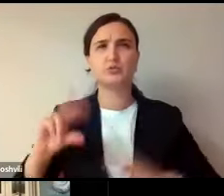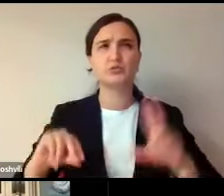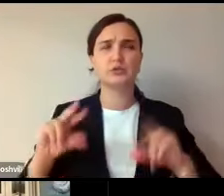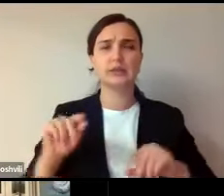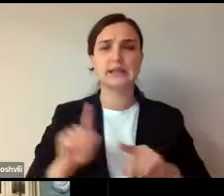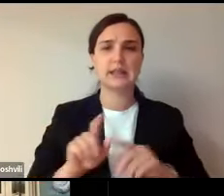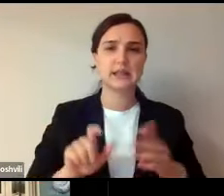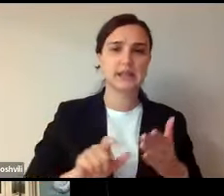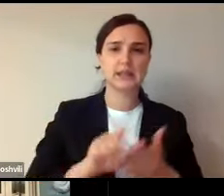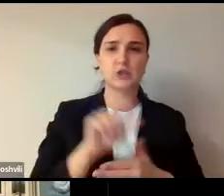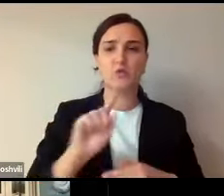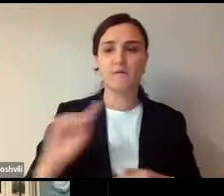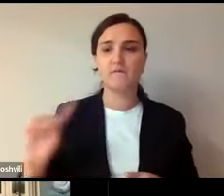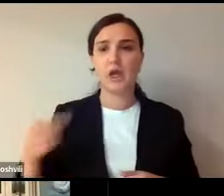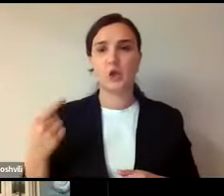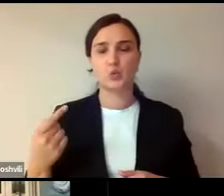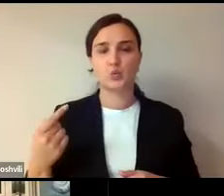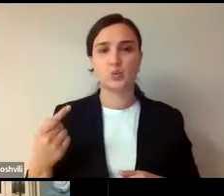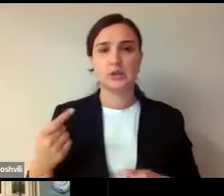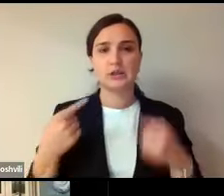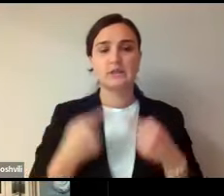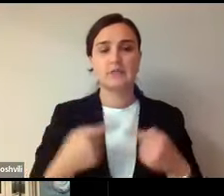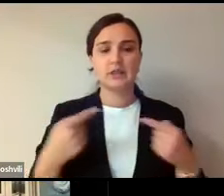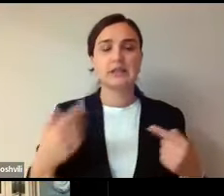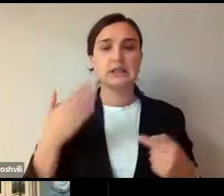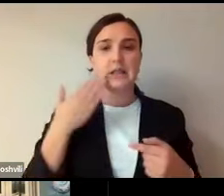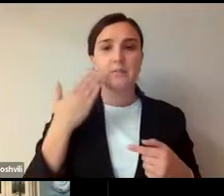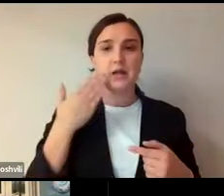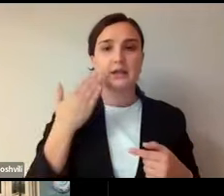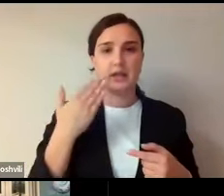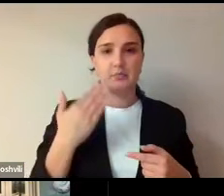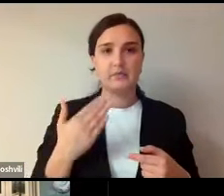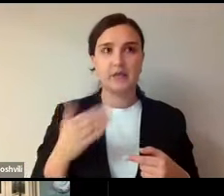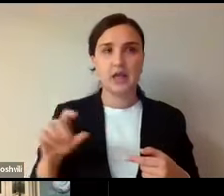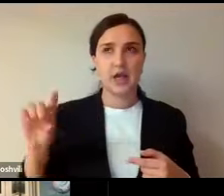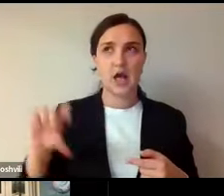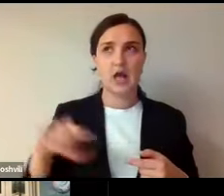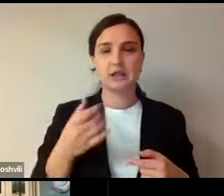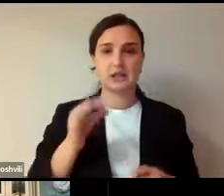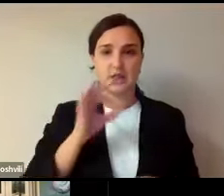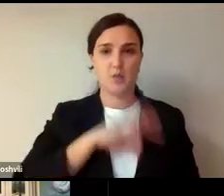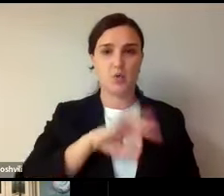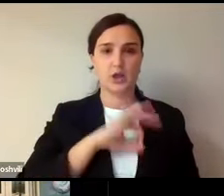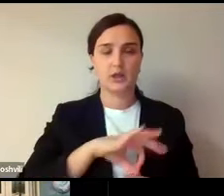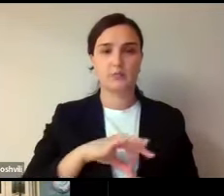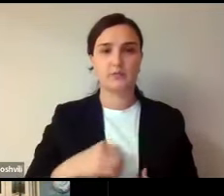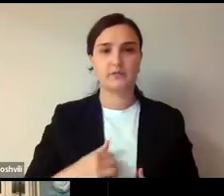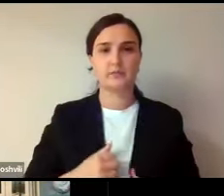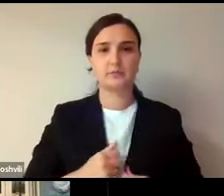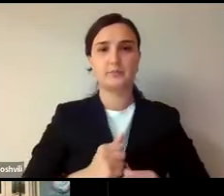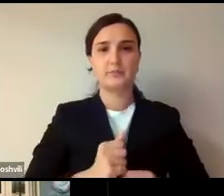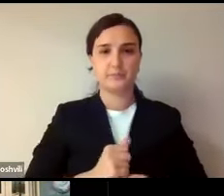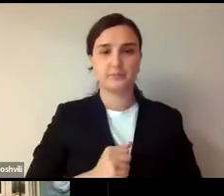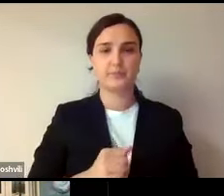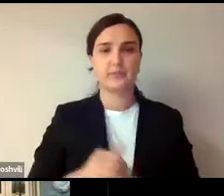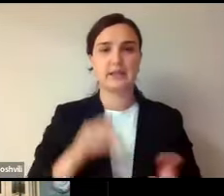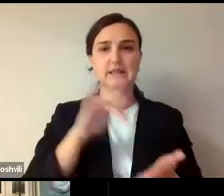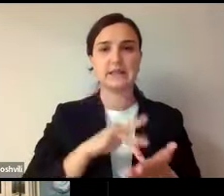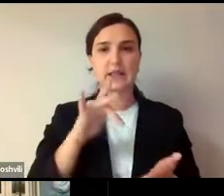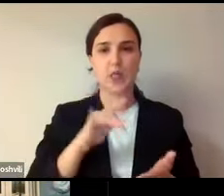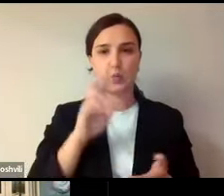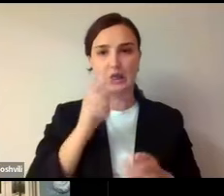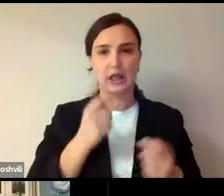რომ ვაიძულეთ სხვადასხვა სამართლებრივი არხების გამოყენებით, ვაიძულეთ ამ შემთხვევაში ცენტრალური ხელისუფლება, კერძოდ